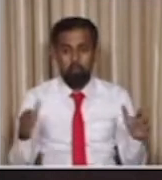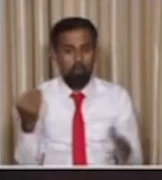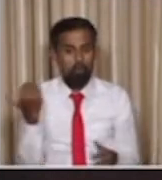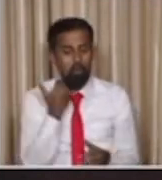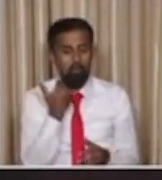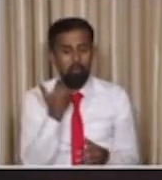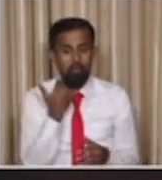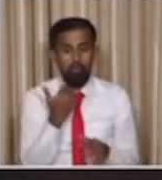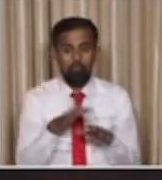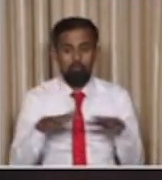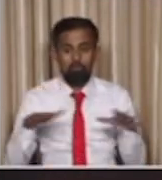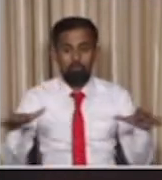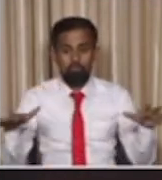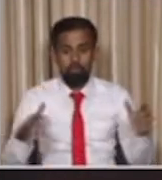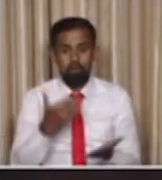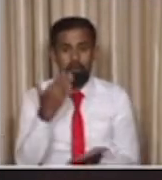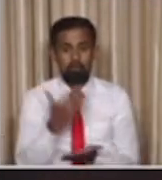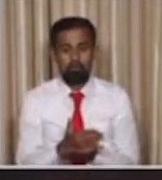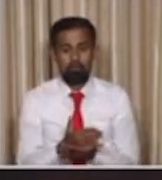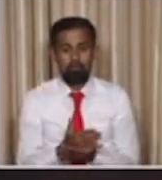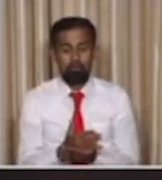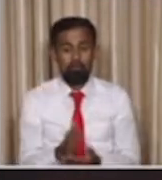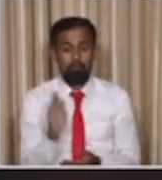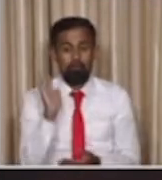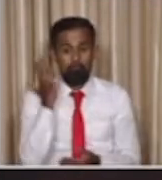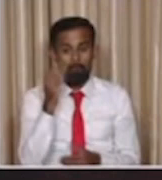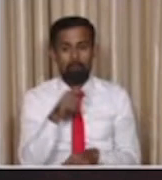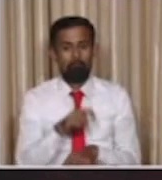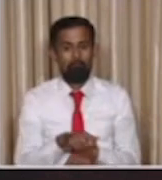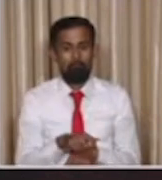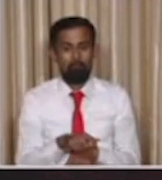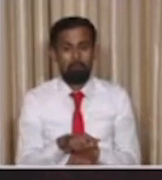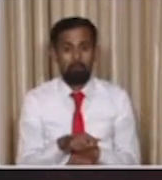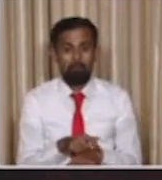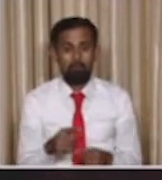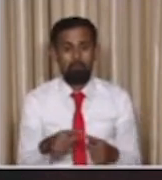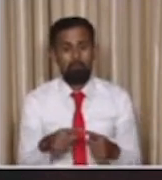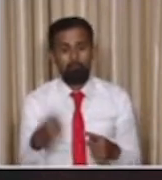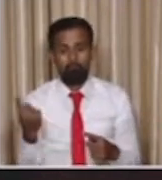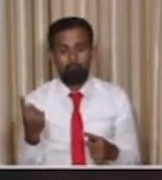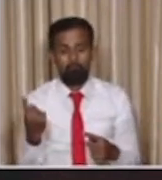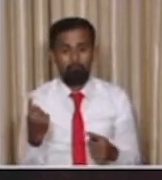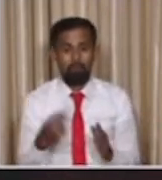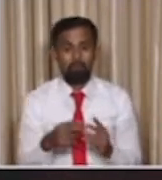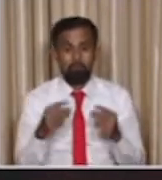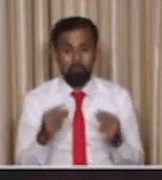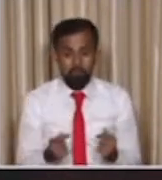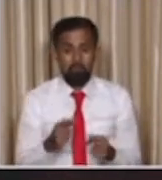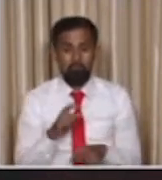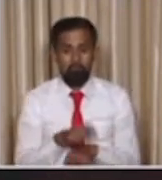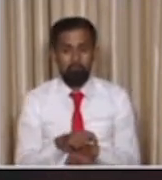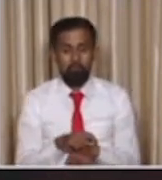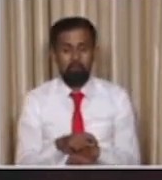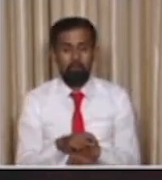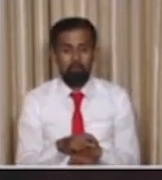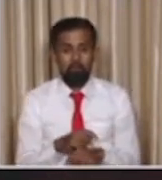වසංගත රෝගයක් පැතිරීම වැළැක්වීම සඳහා වැනි විශේෂ අවස්ථාන ගතක කරුණවලදී හෝ වෙනත් යම් ජාතික හදිසි අවස්ථාවයක් සඳහා